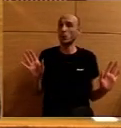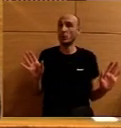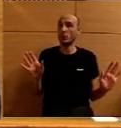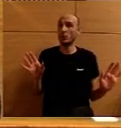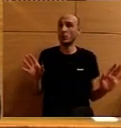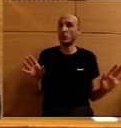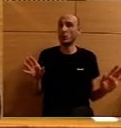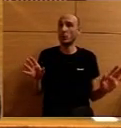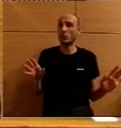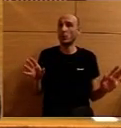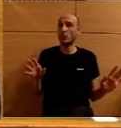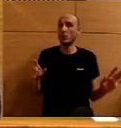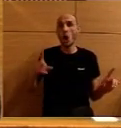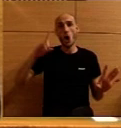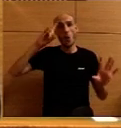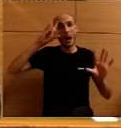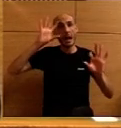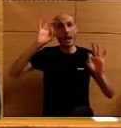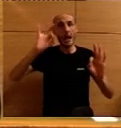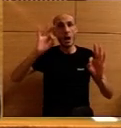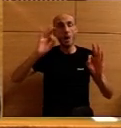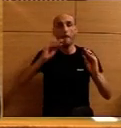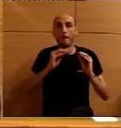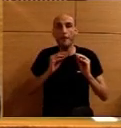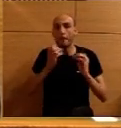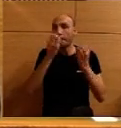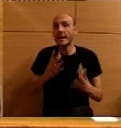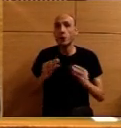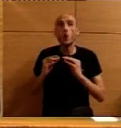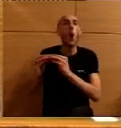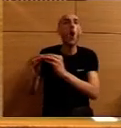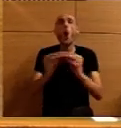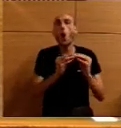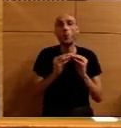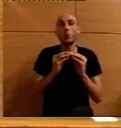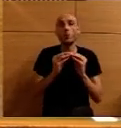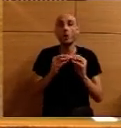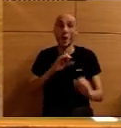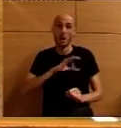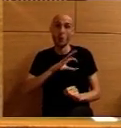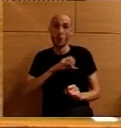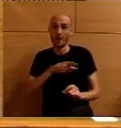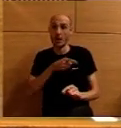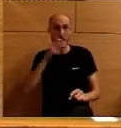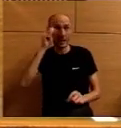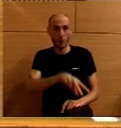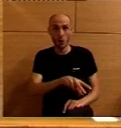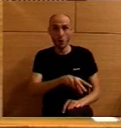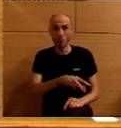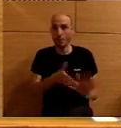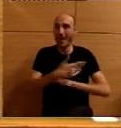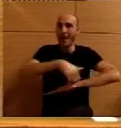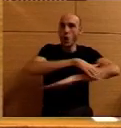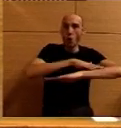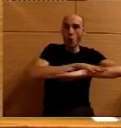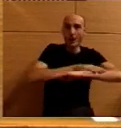el bé comú és del sindicat. Jo crec que ni està tot bé el que diu el govern, ni està tot bé el que diu l'oposició, ni està